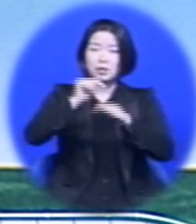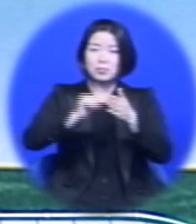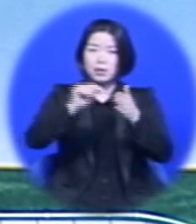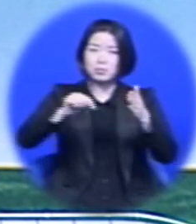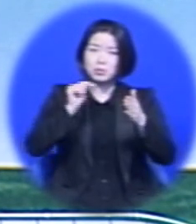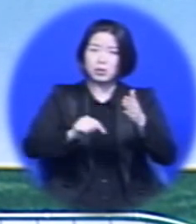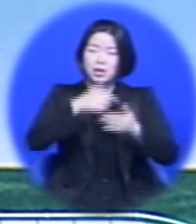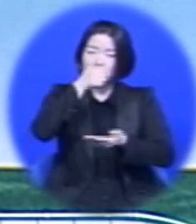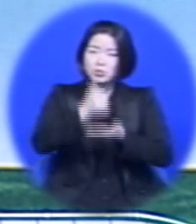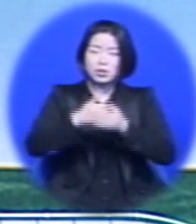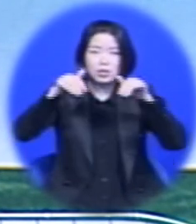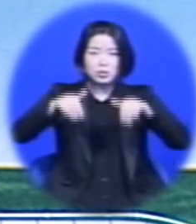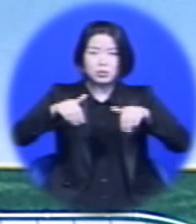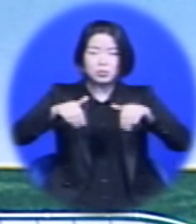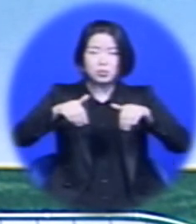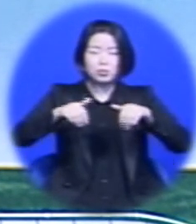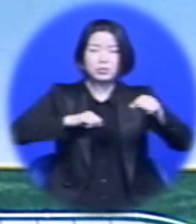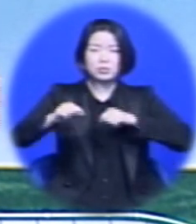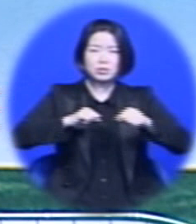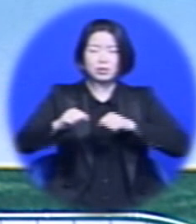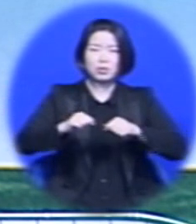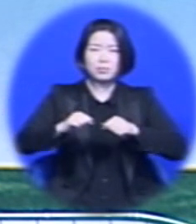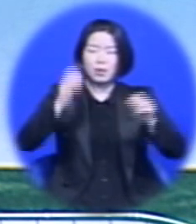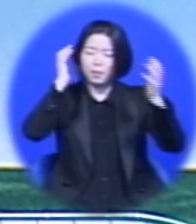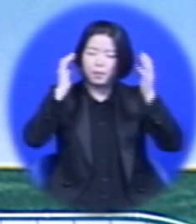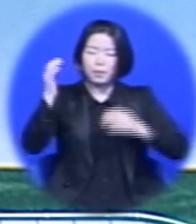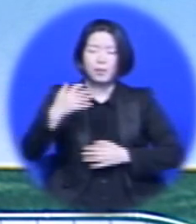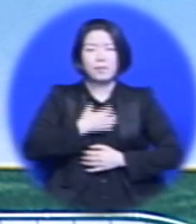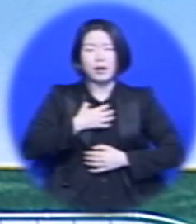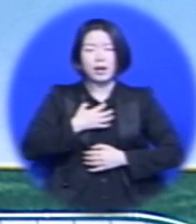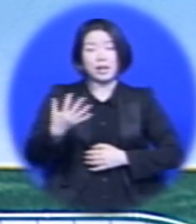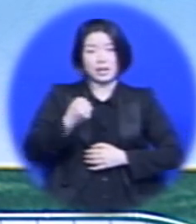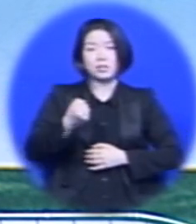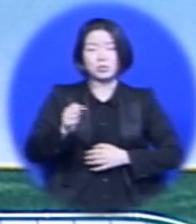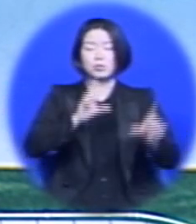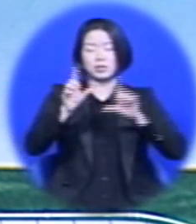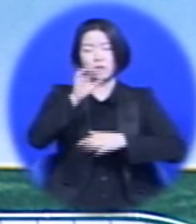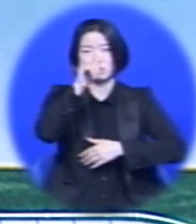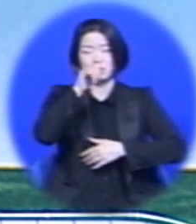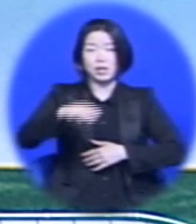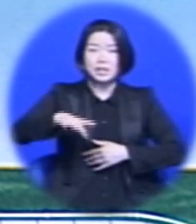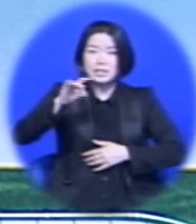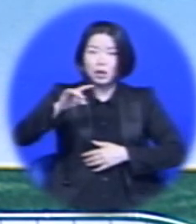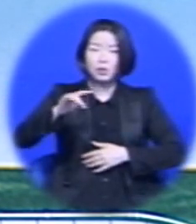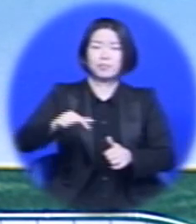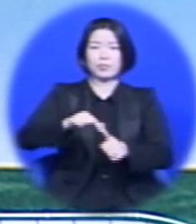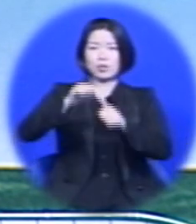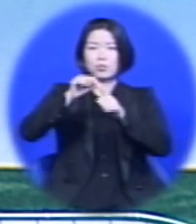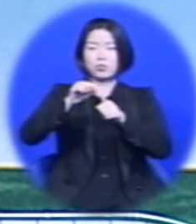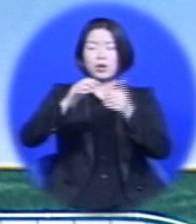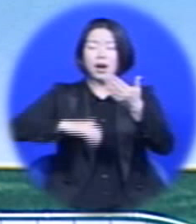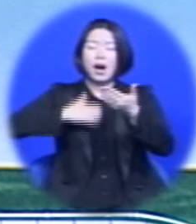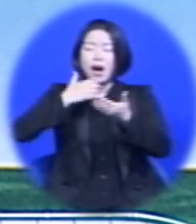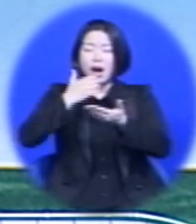의 종처럼 사는 혼란과 고통을 가지고 삽니다 처음 우리가 구원의 감격을 가졌을